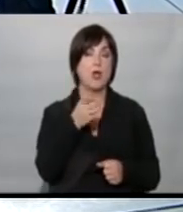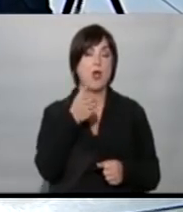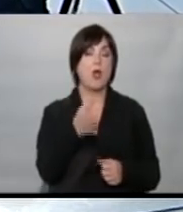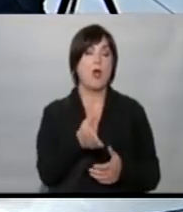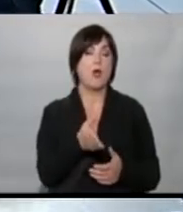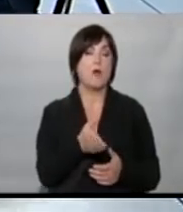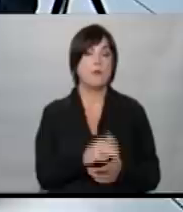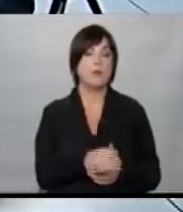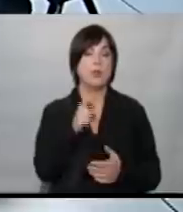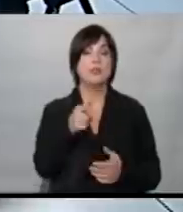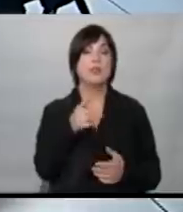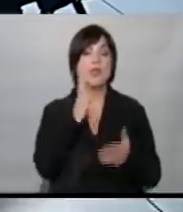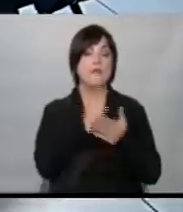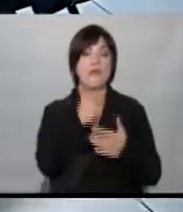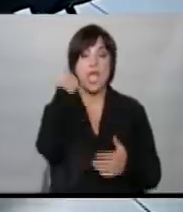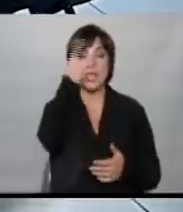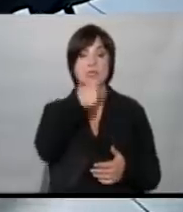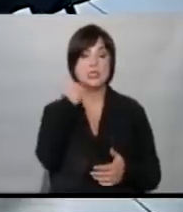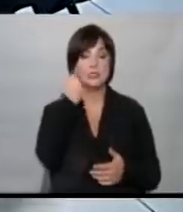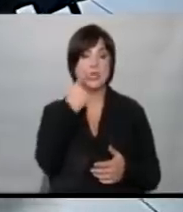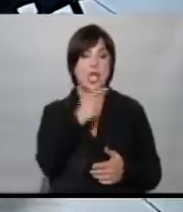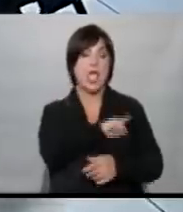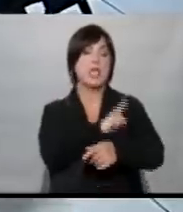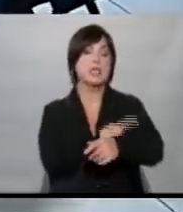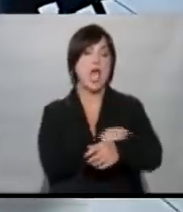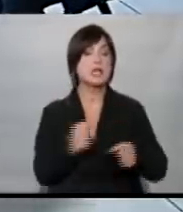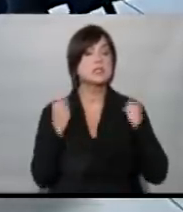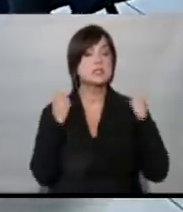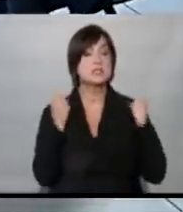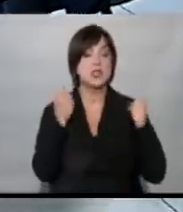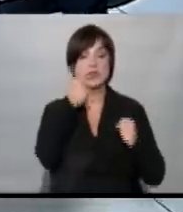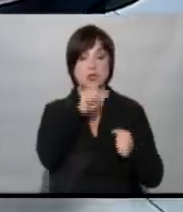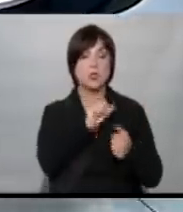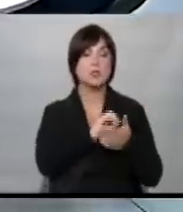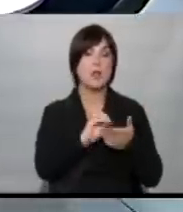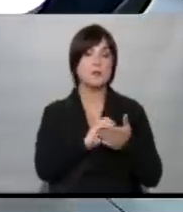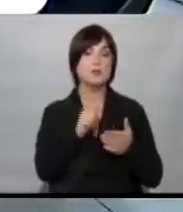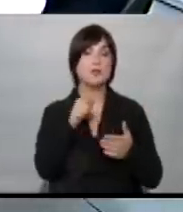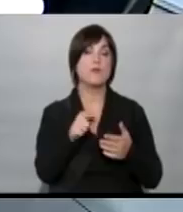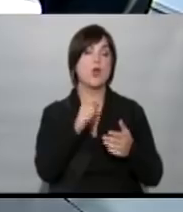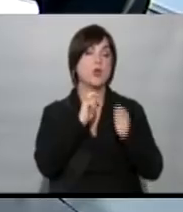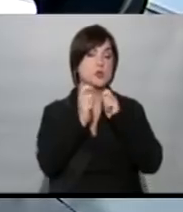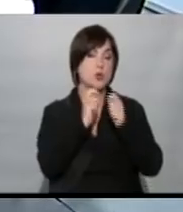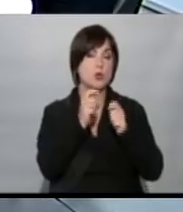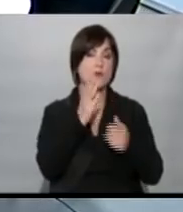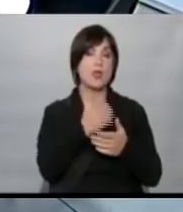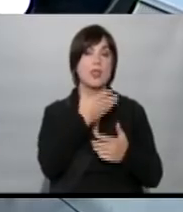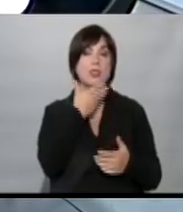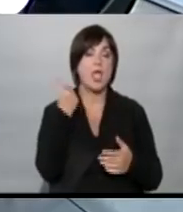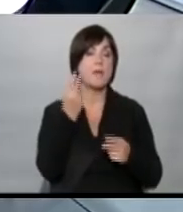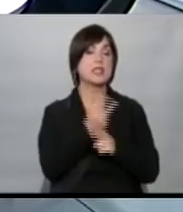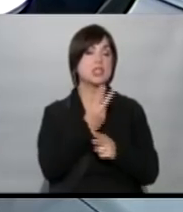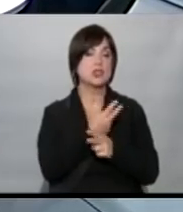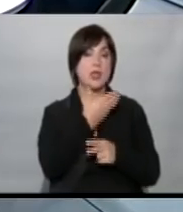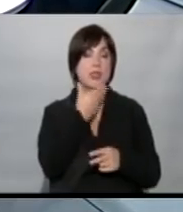кажам, па нивниот идентитет е јак, е силен. Што и да пишете во дегово договор и така натаму. Ти нема држава,